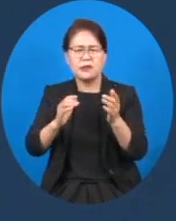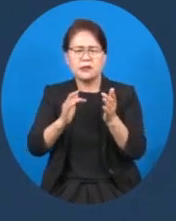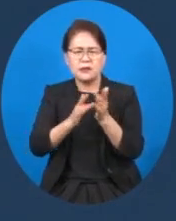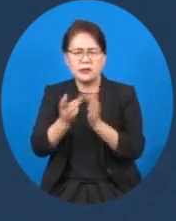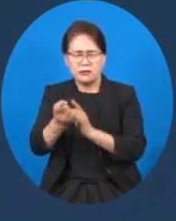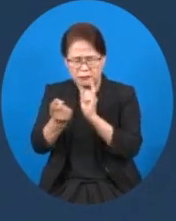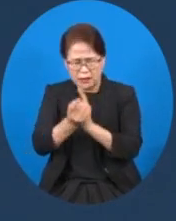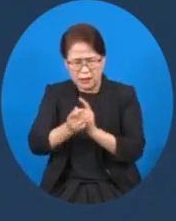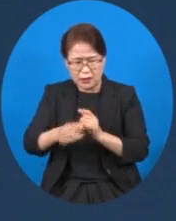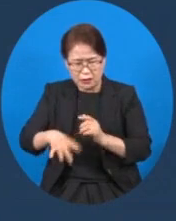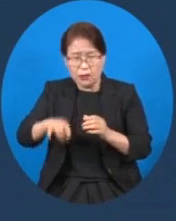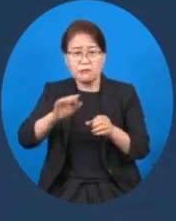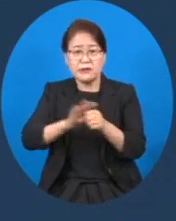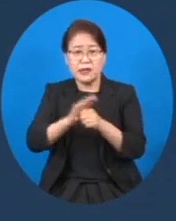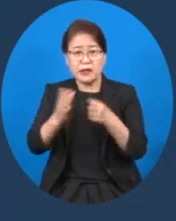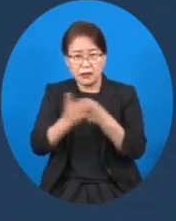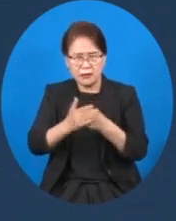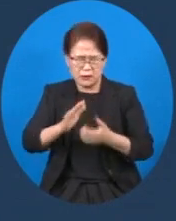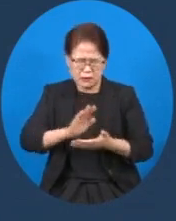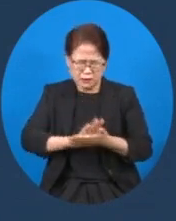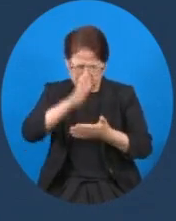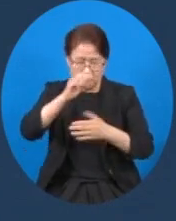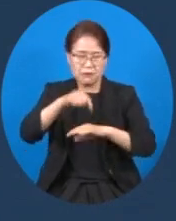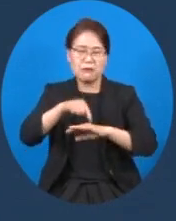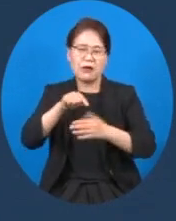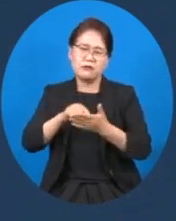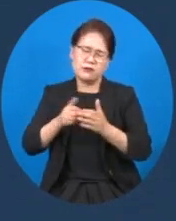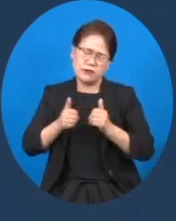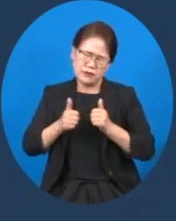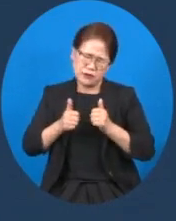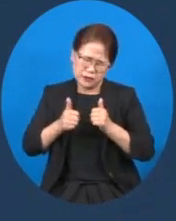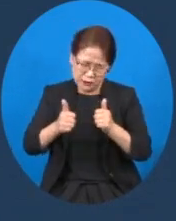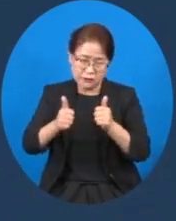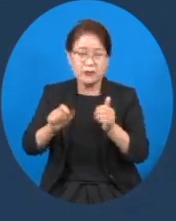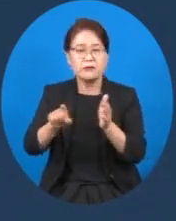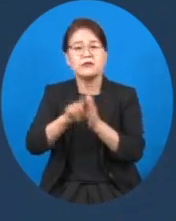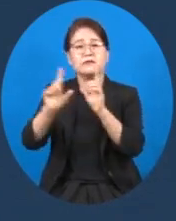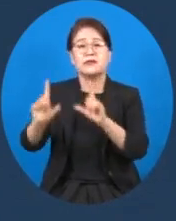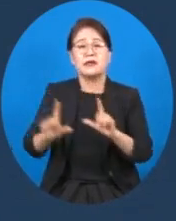때문에 굉장히 뜨겁게 열정적으로 신앙생활을 하게 됩니다.